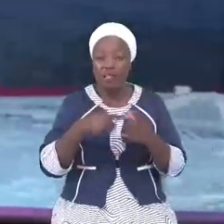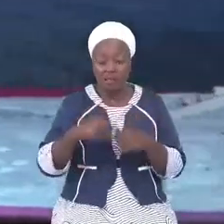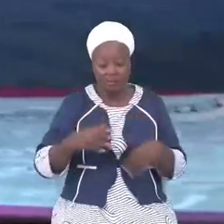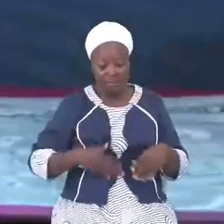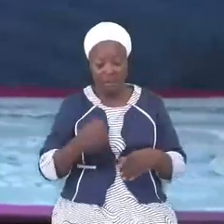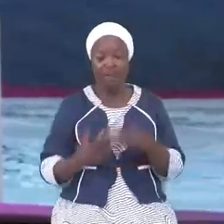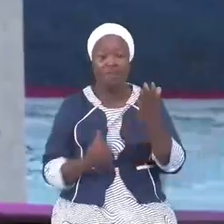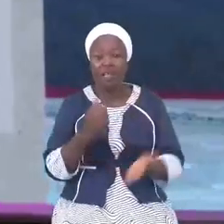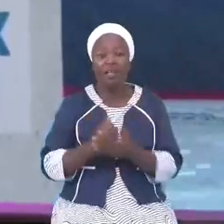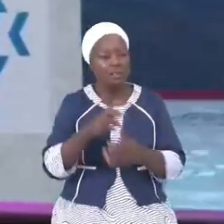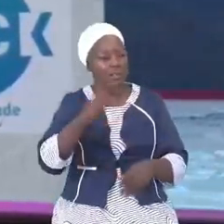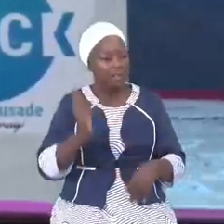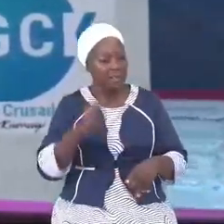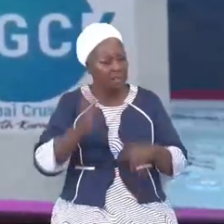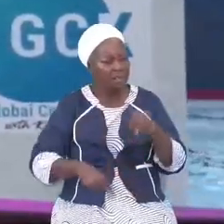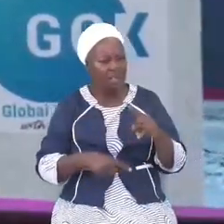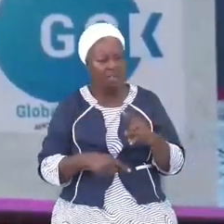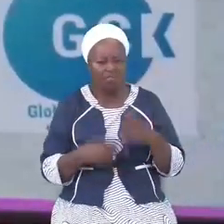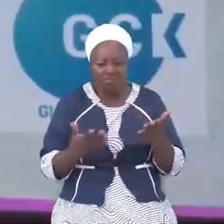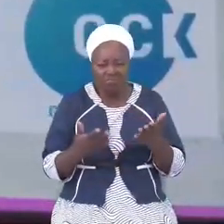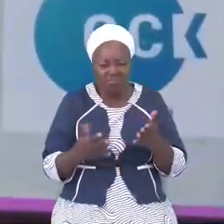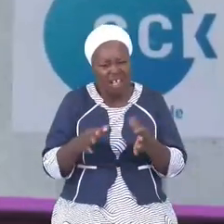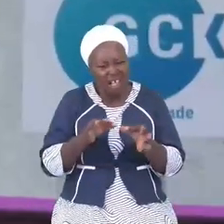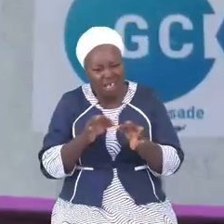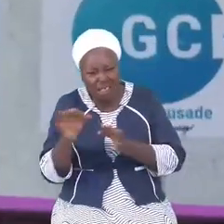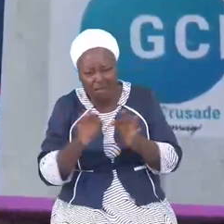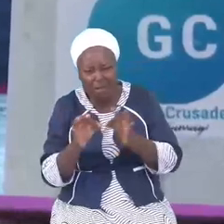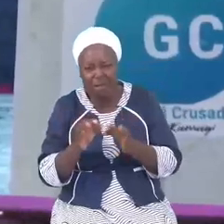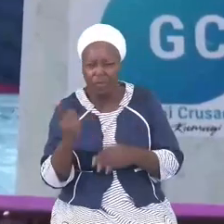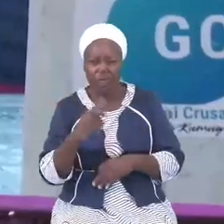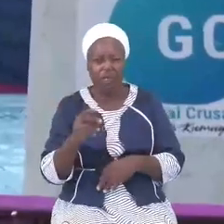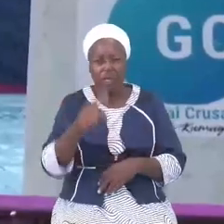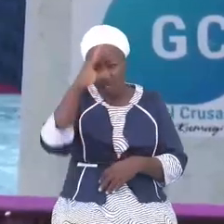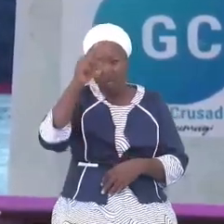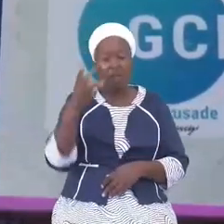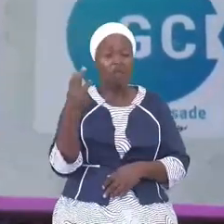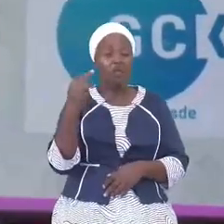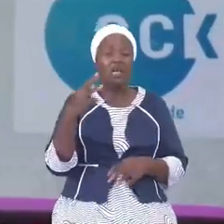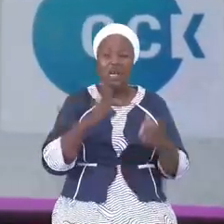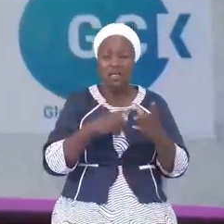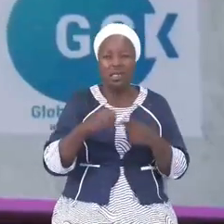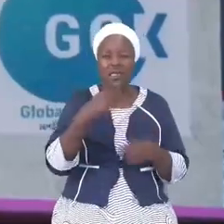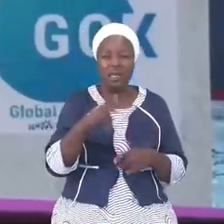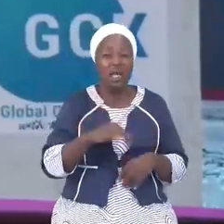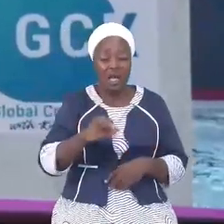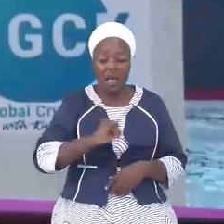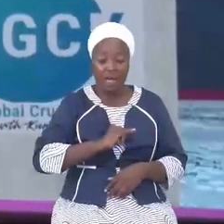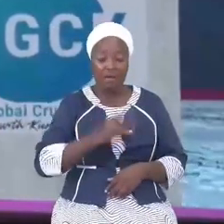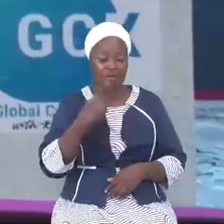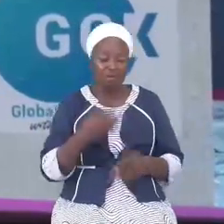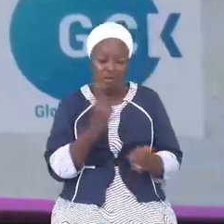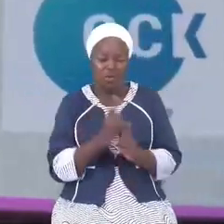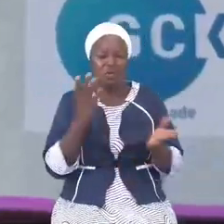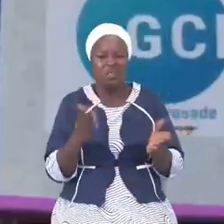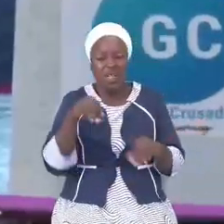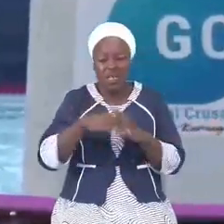pas décrire là où il était autrement. Il dit, j'étais littéralement dans le